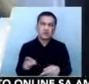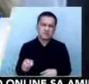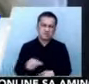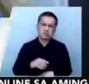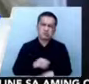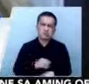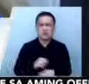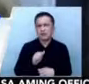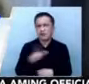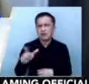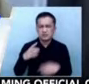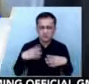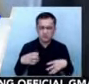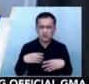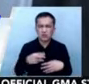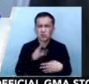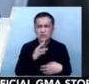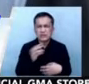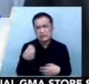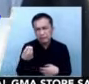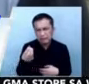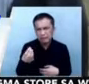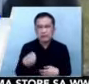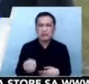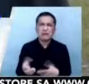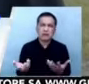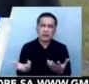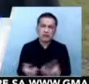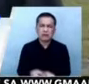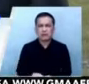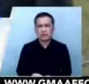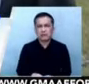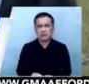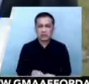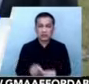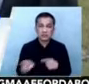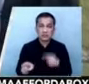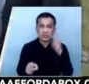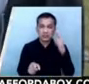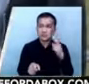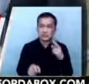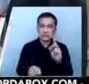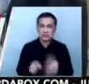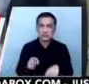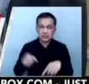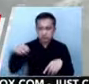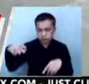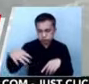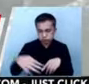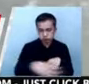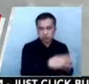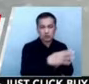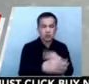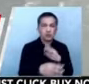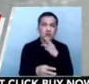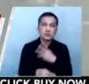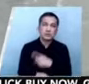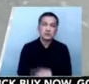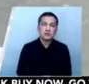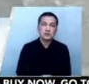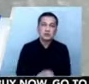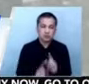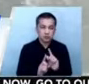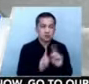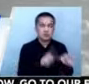isa ito siguro na dahilan na hindi makaagi yung tubig papunta sa